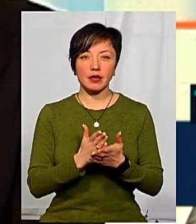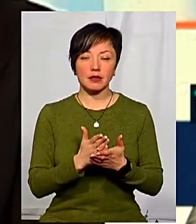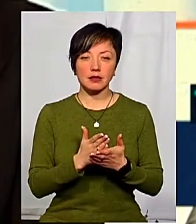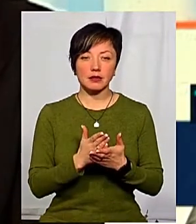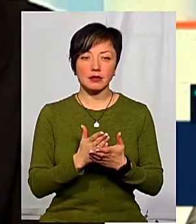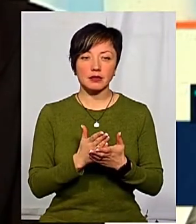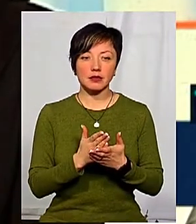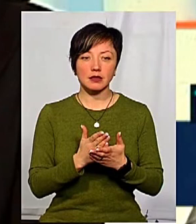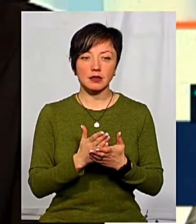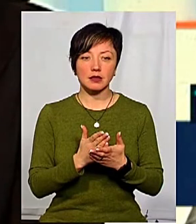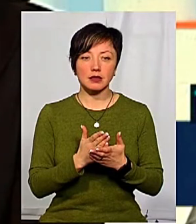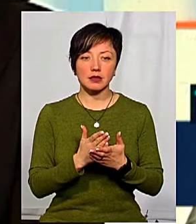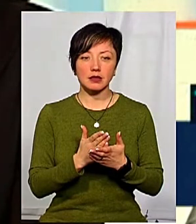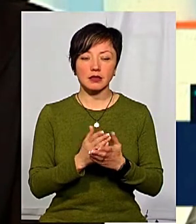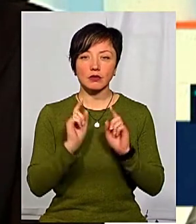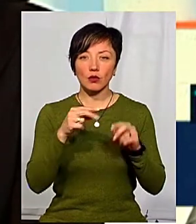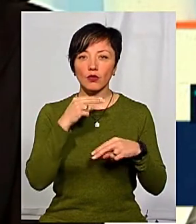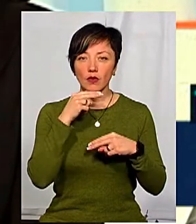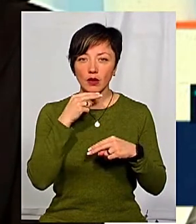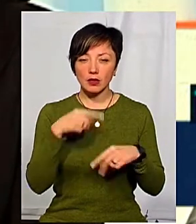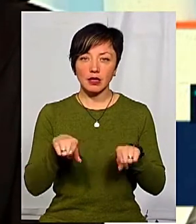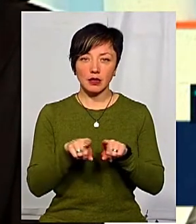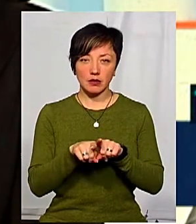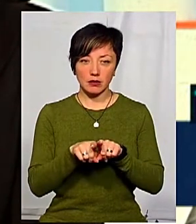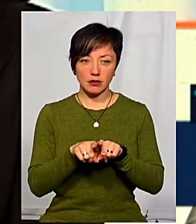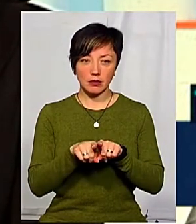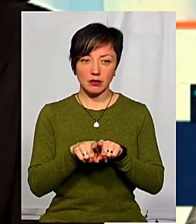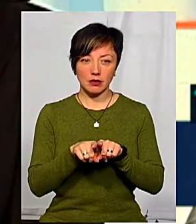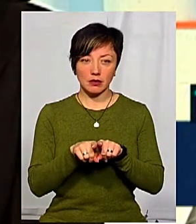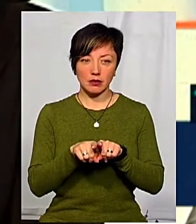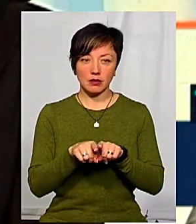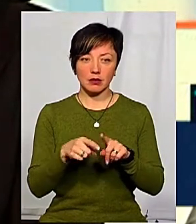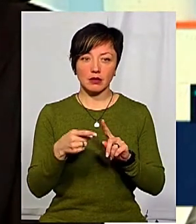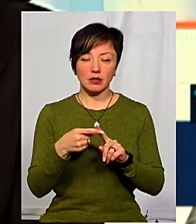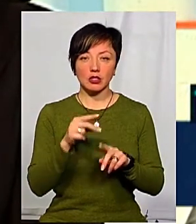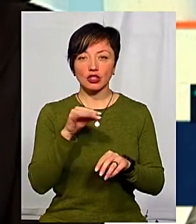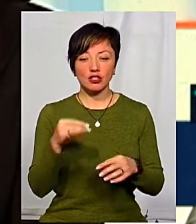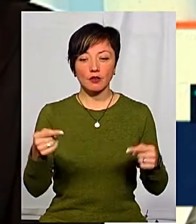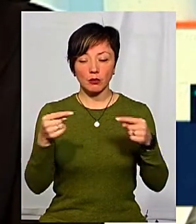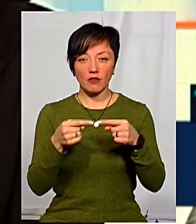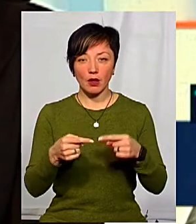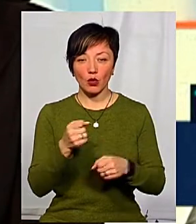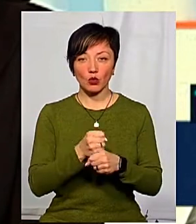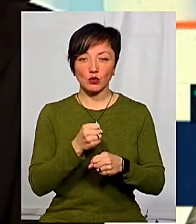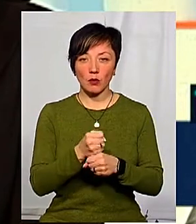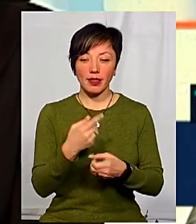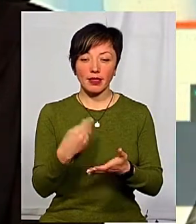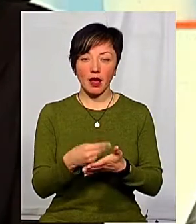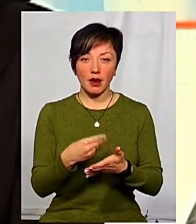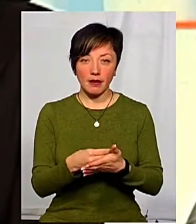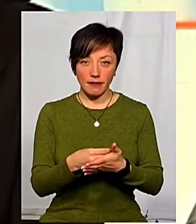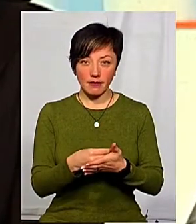які є, значить, я хотів би звернути увагу слідуюче. Перше, чи відповідають розроблені